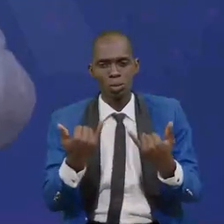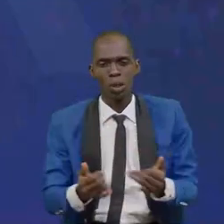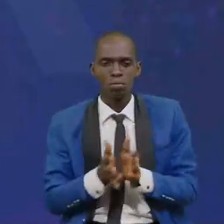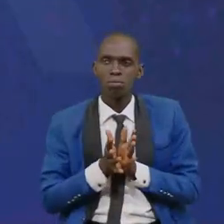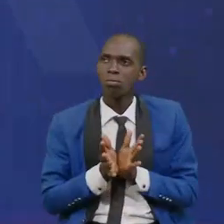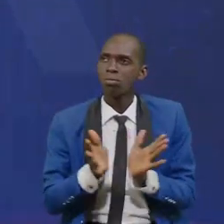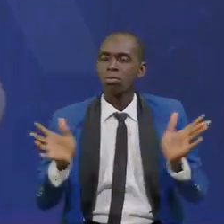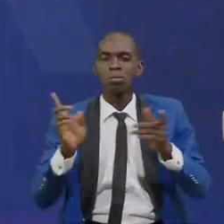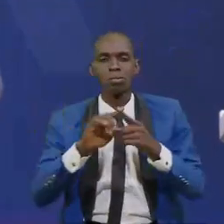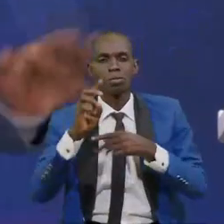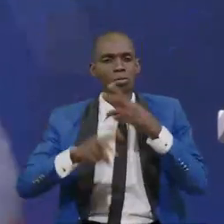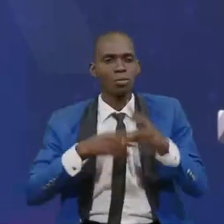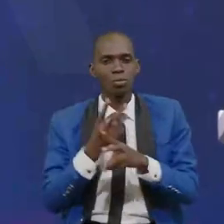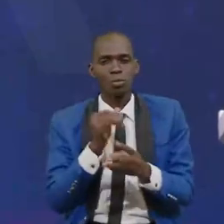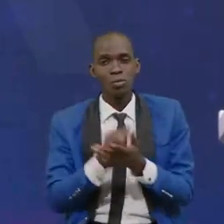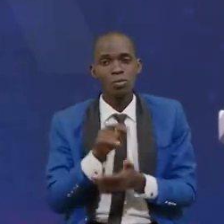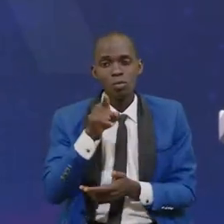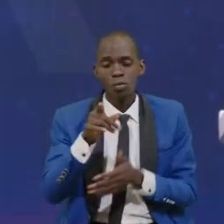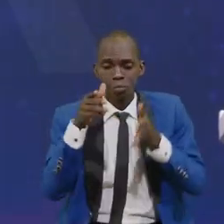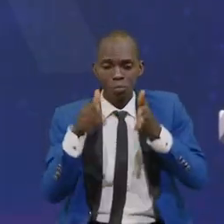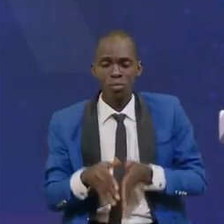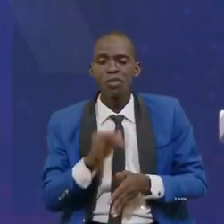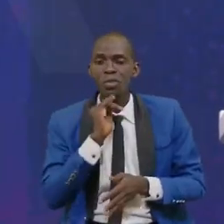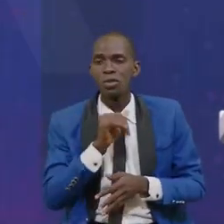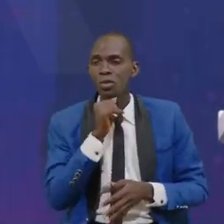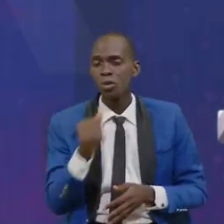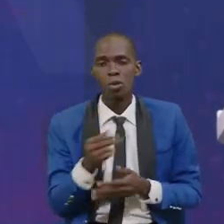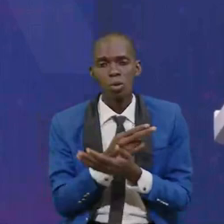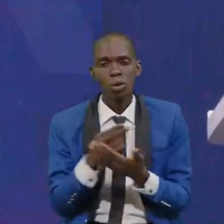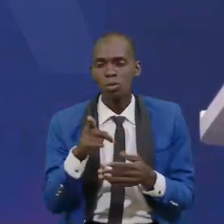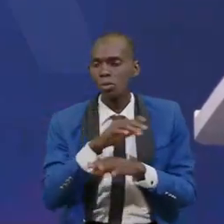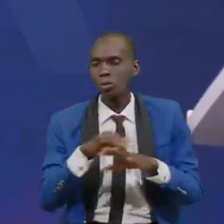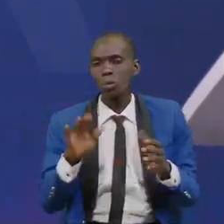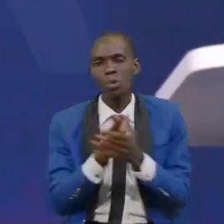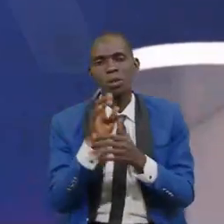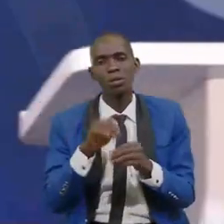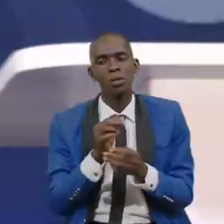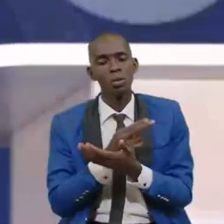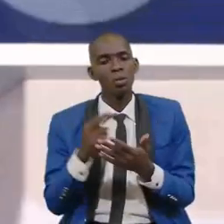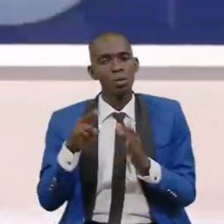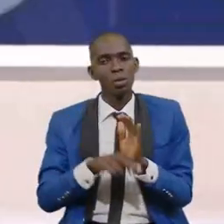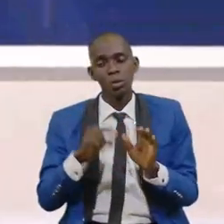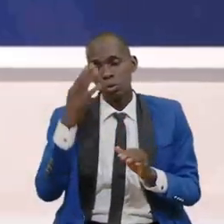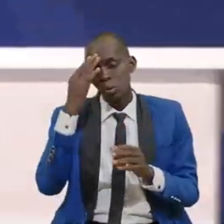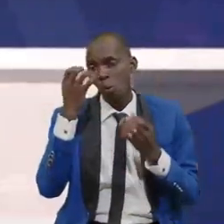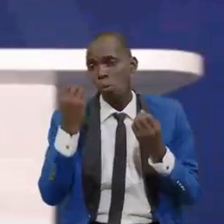au monde que tu n'es pas saint. Et que tu ne crois pas en la sainteté. Vous savez quoi il dit